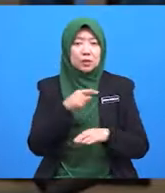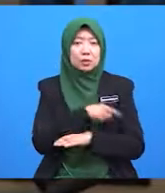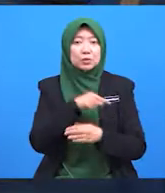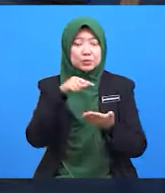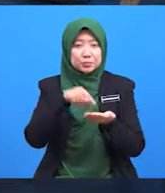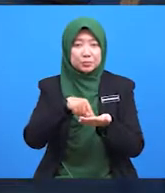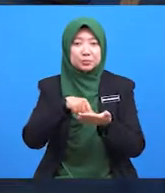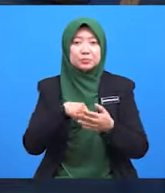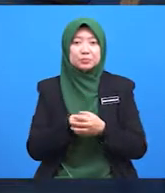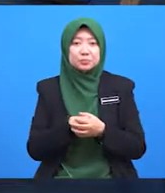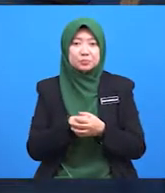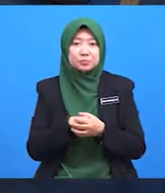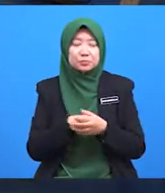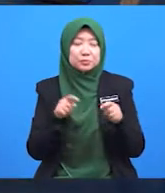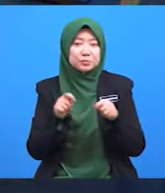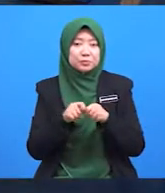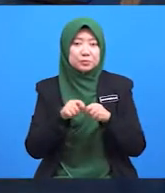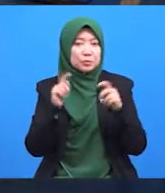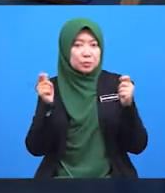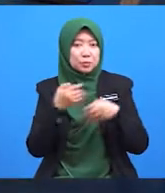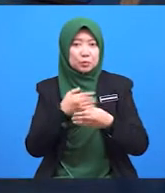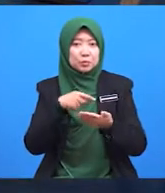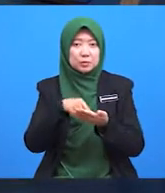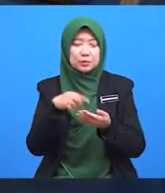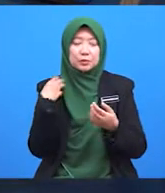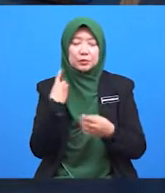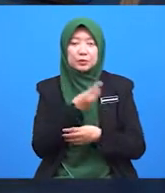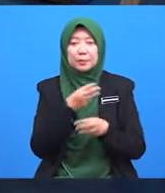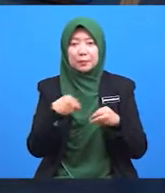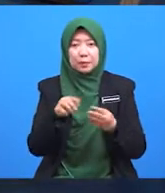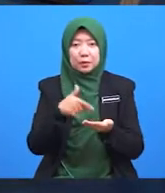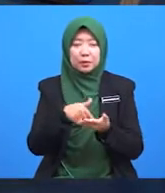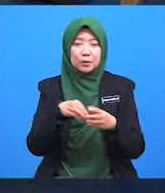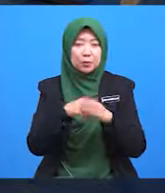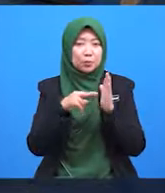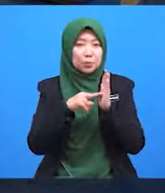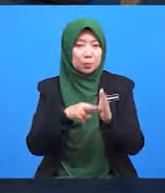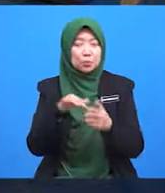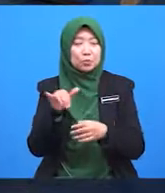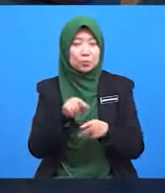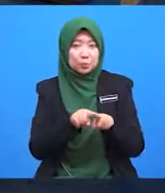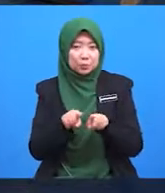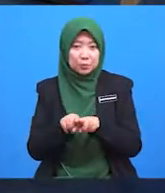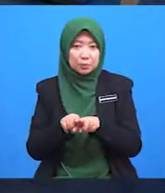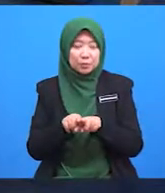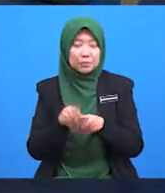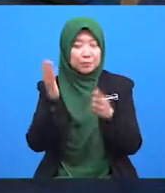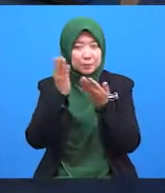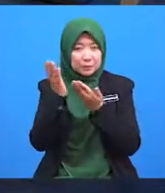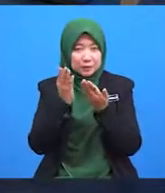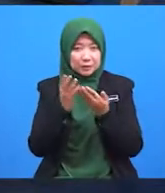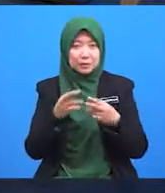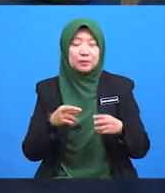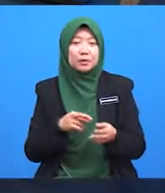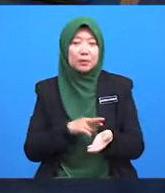ini? Seperti episod sebelum ini, kita masih lagi berada dalam modul yang sama iaitu perkhidmatan rawatan